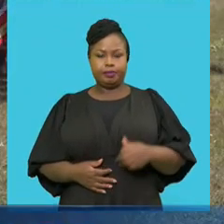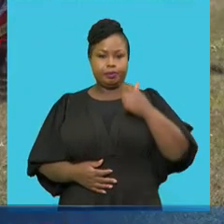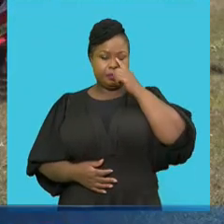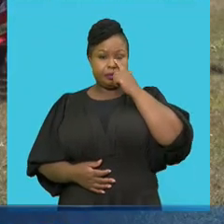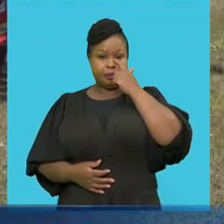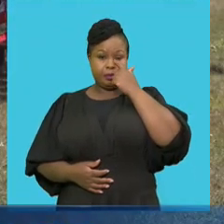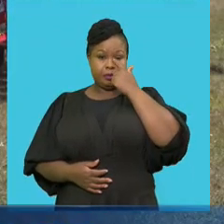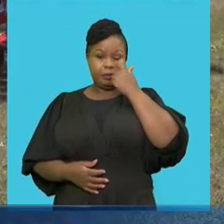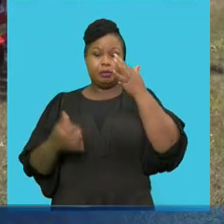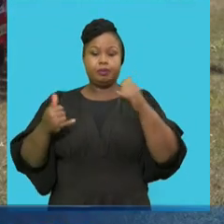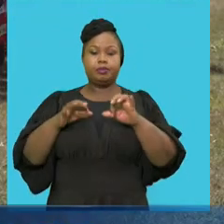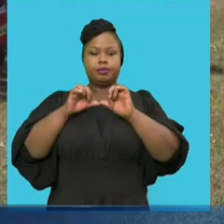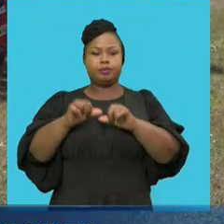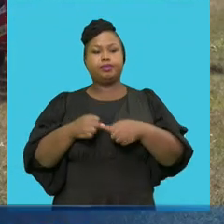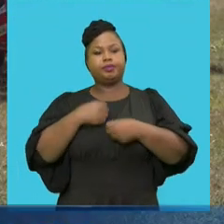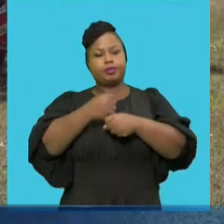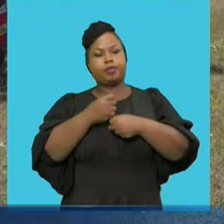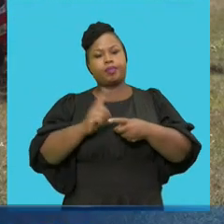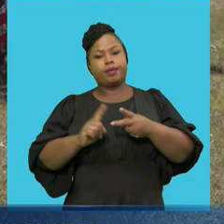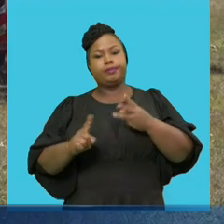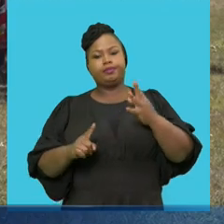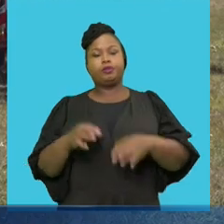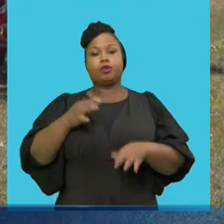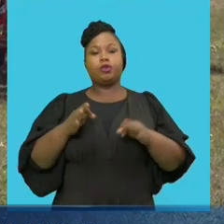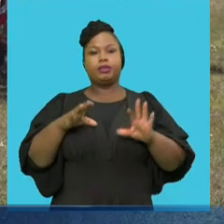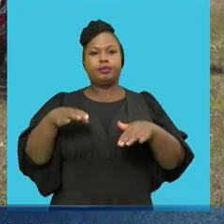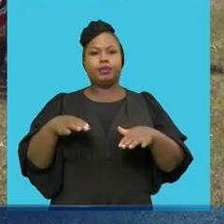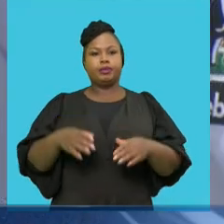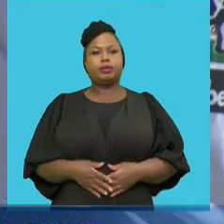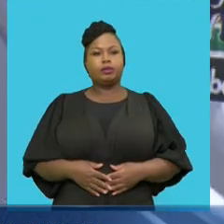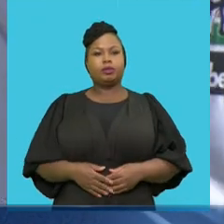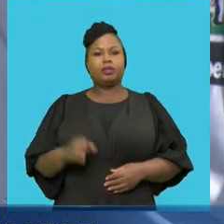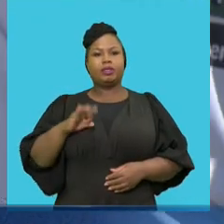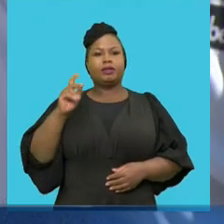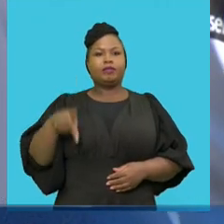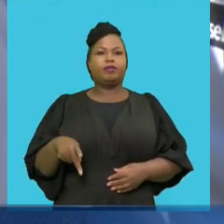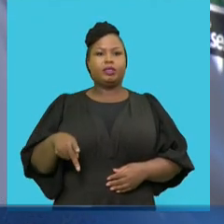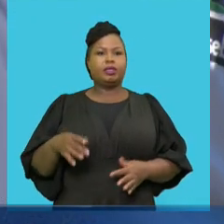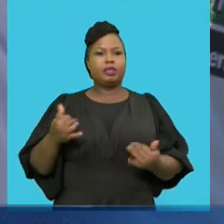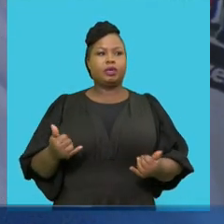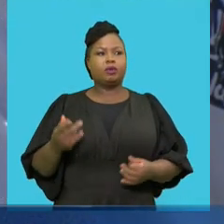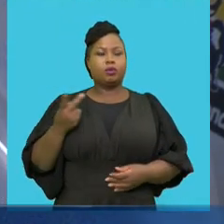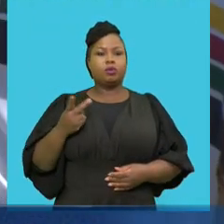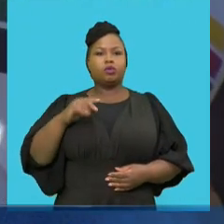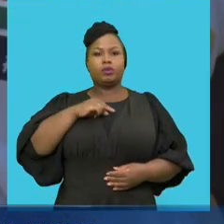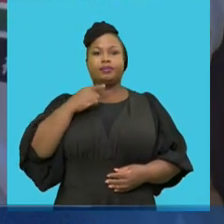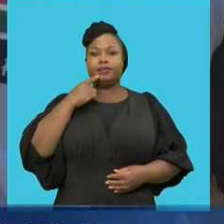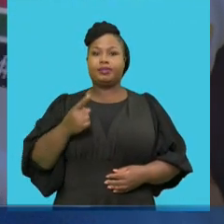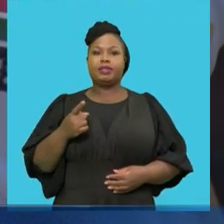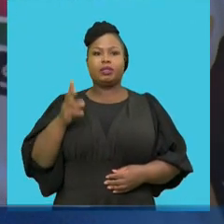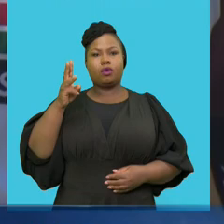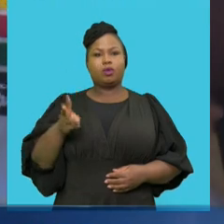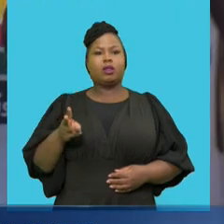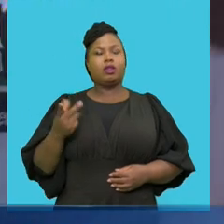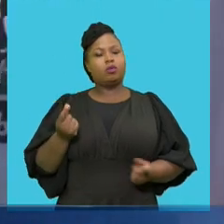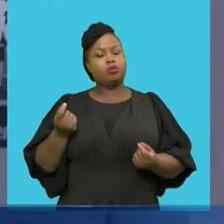Njengoba kuqhubeka imikhankaso yamaqembu ehlukene ezombusazwe, iqembu le-Inkatha Freedom Party naloke lithi-ke sezigawulwe